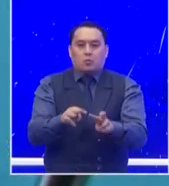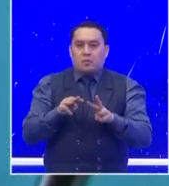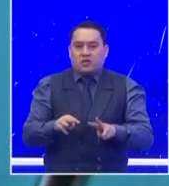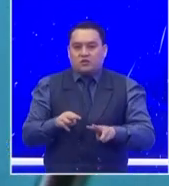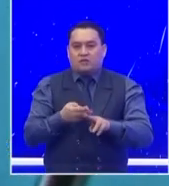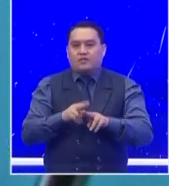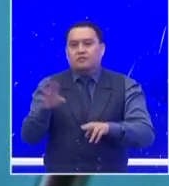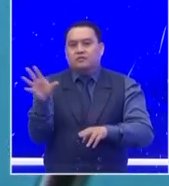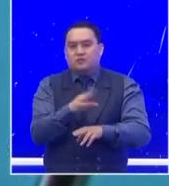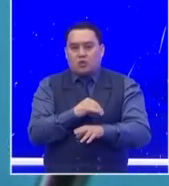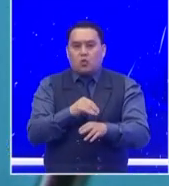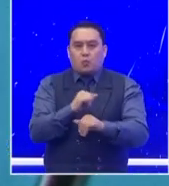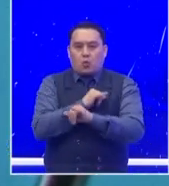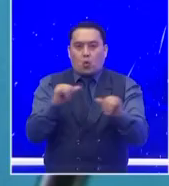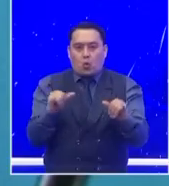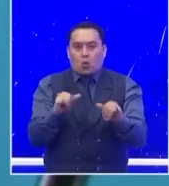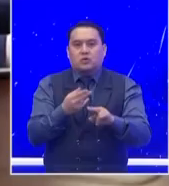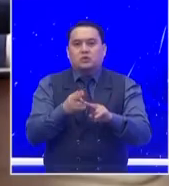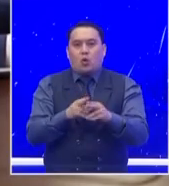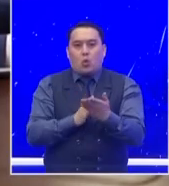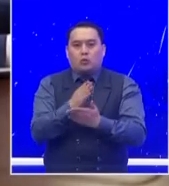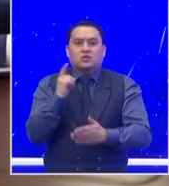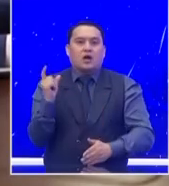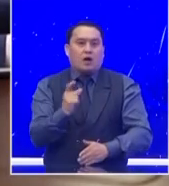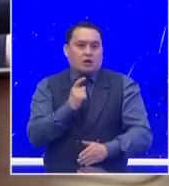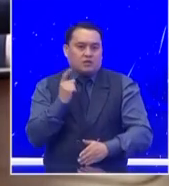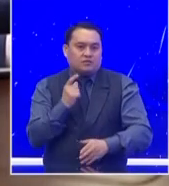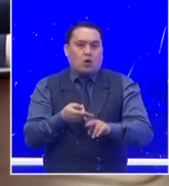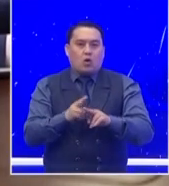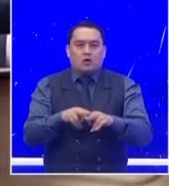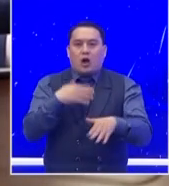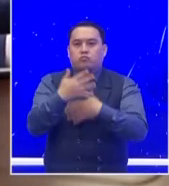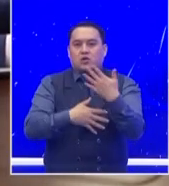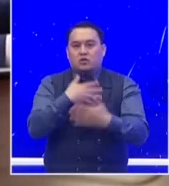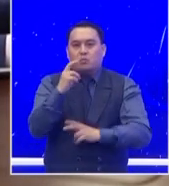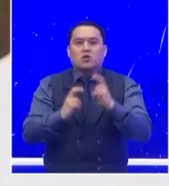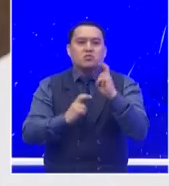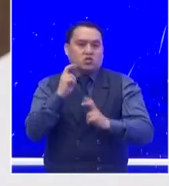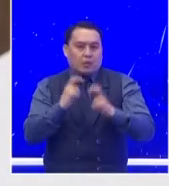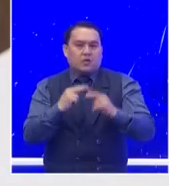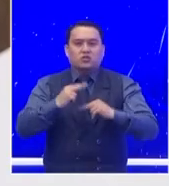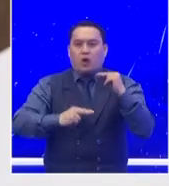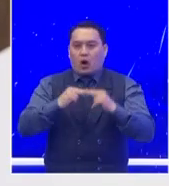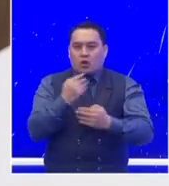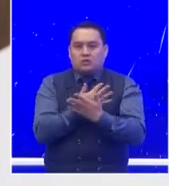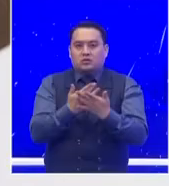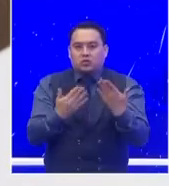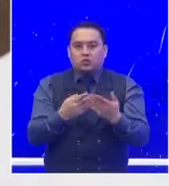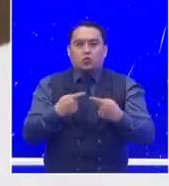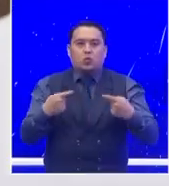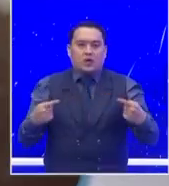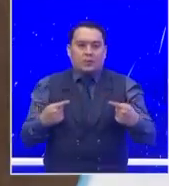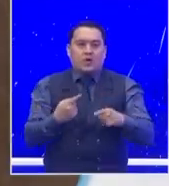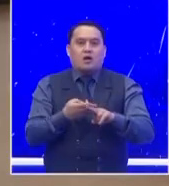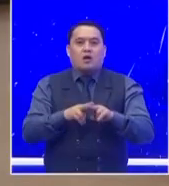профильных ведомств. Так рост показали несырьевые отрасли экономики, в том числе обрабатывающая промышленность, строительство и ряд некоторых других.